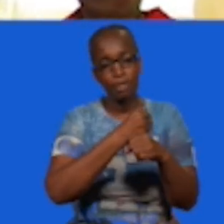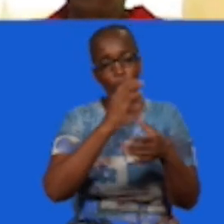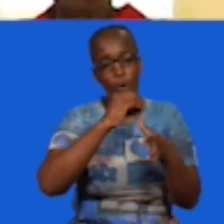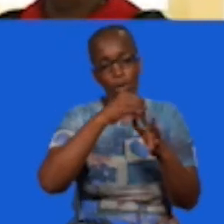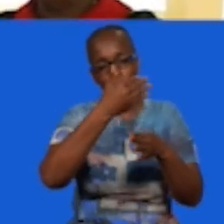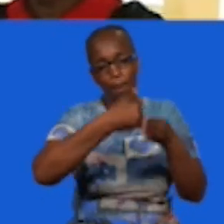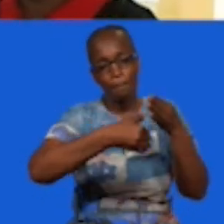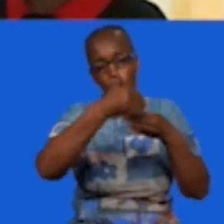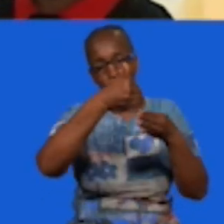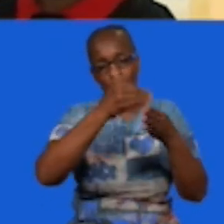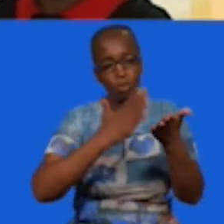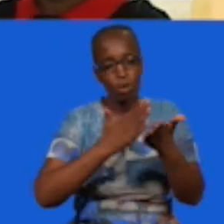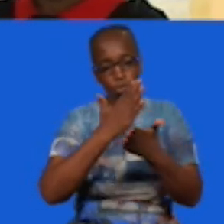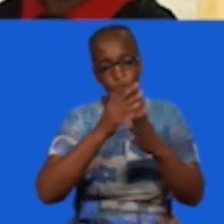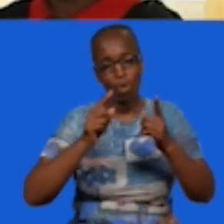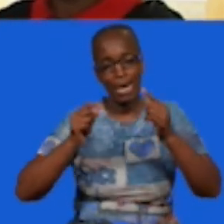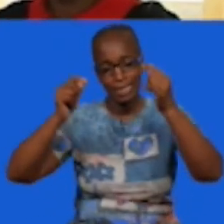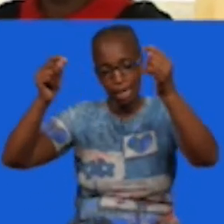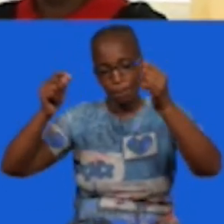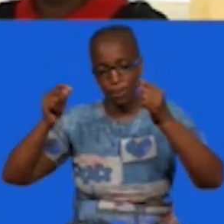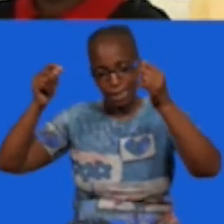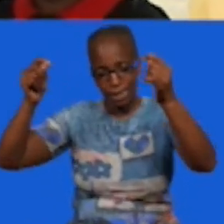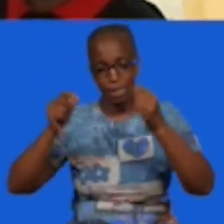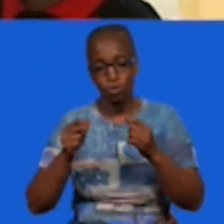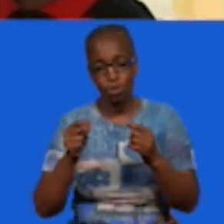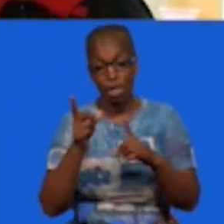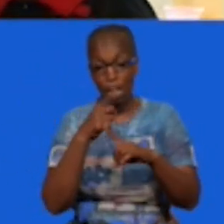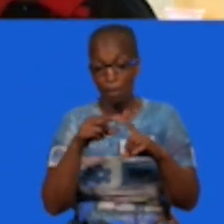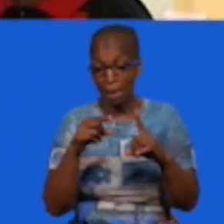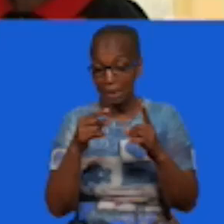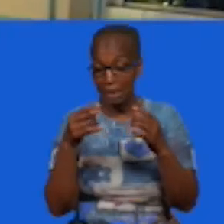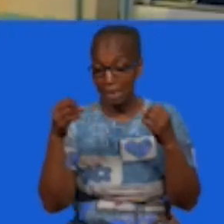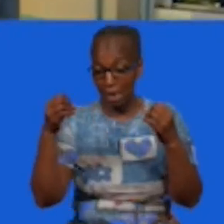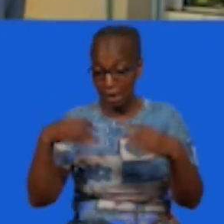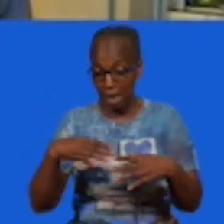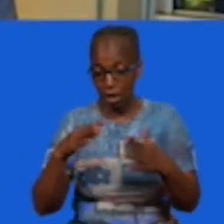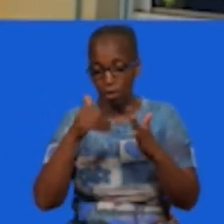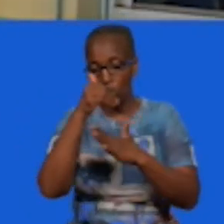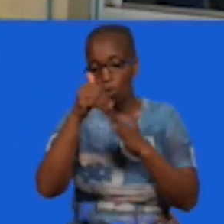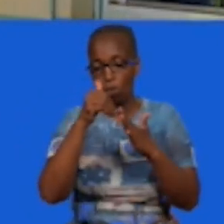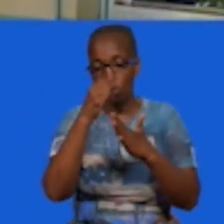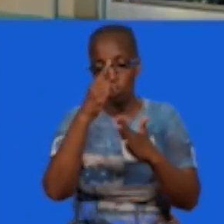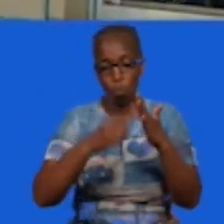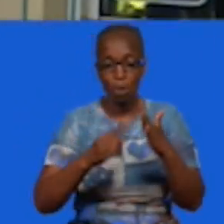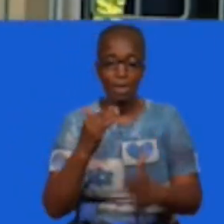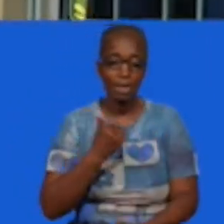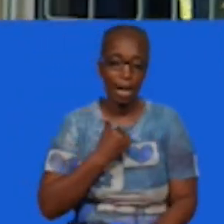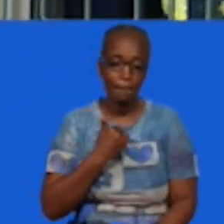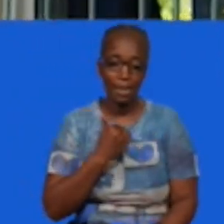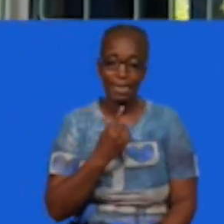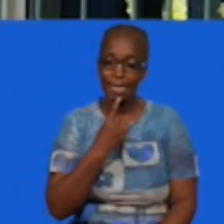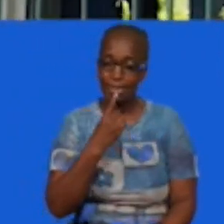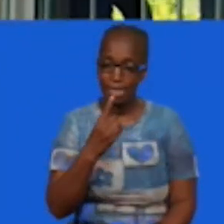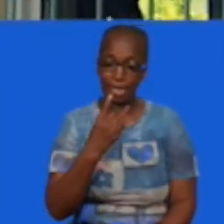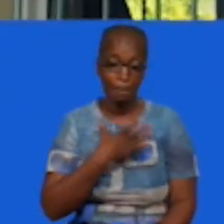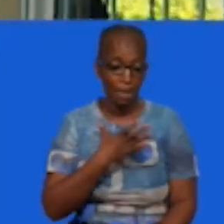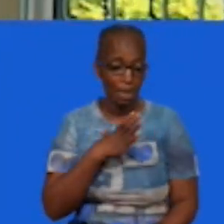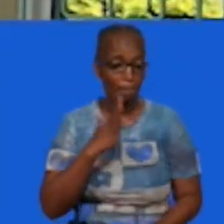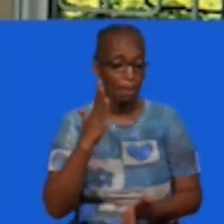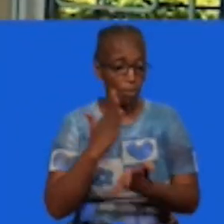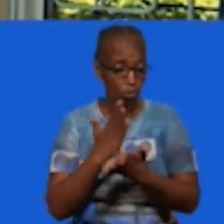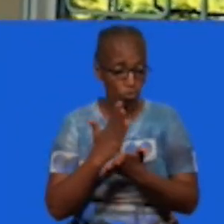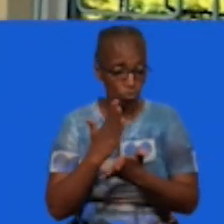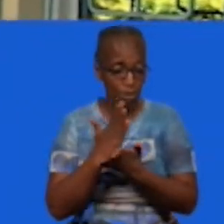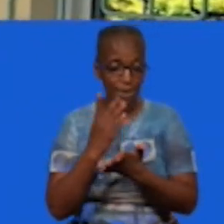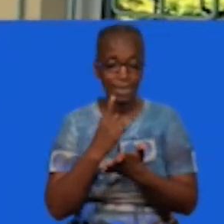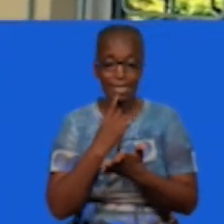wa bunge la kaunti hiyo Josiah Thirik amebaini kuwa yale yaliyoibuliwa na wakazi eneo hilo ni ya